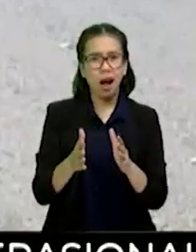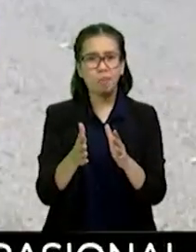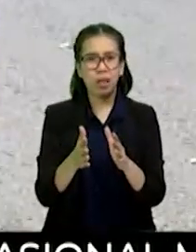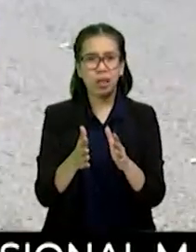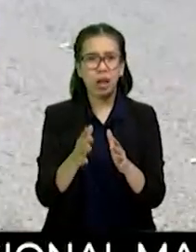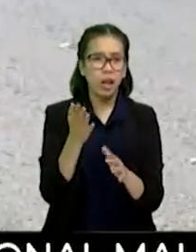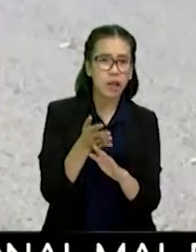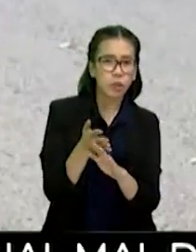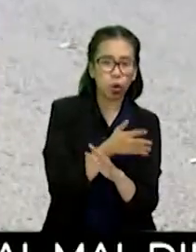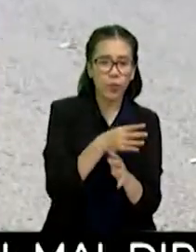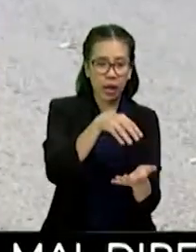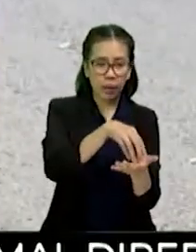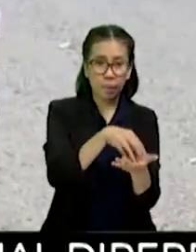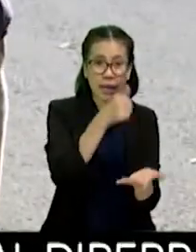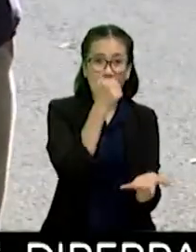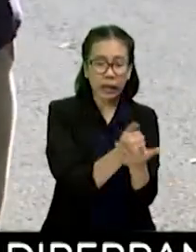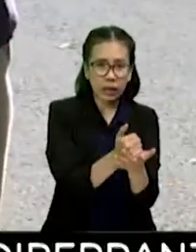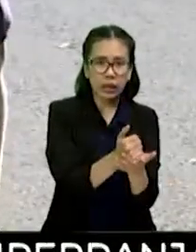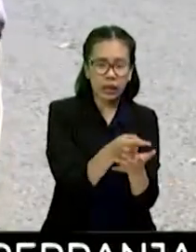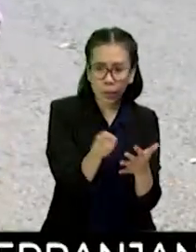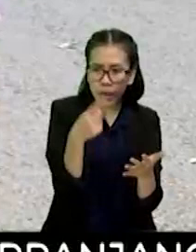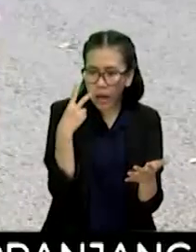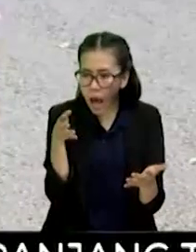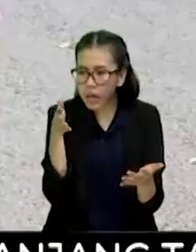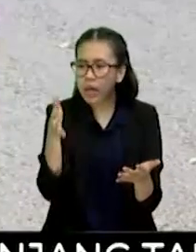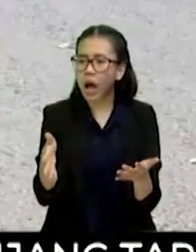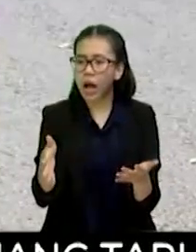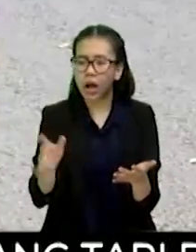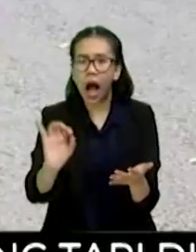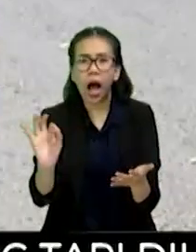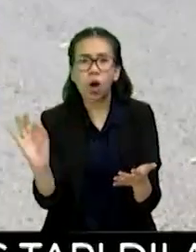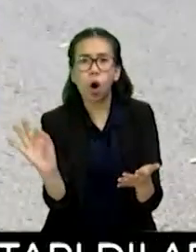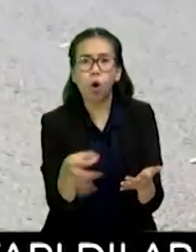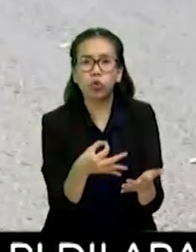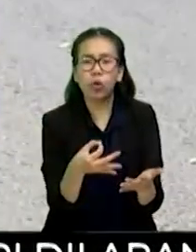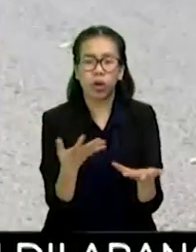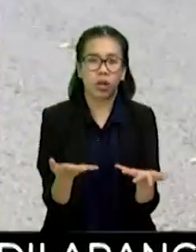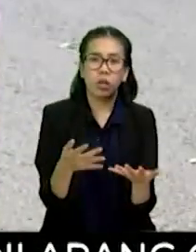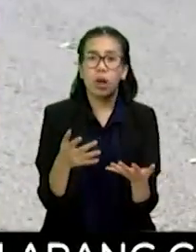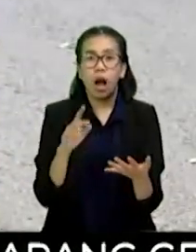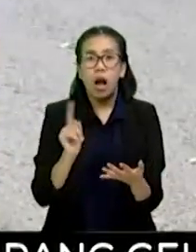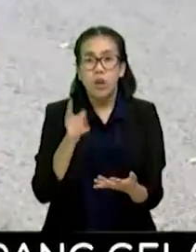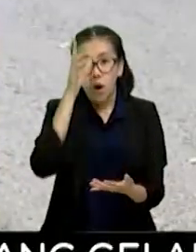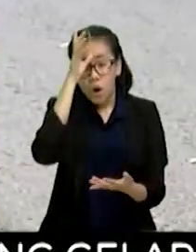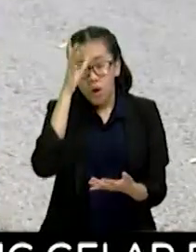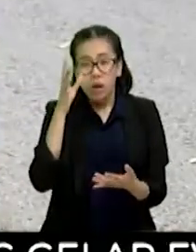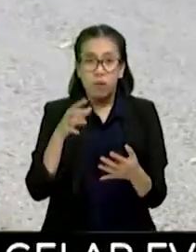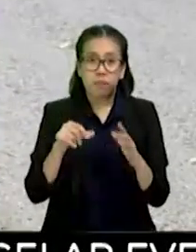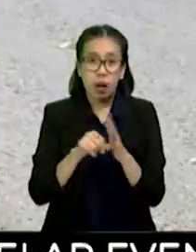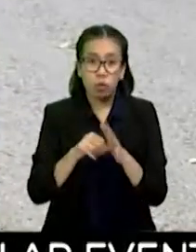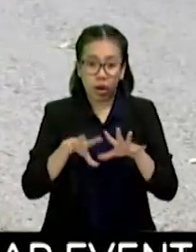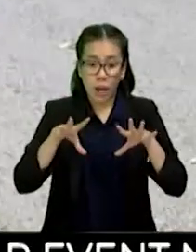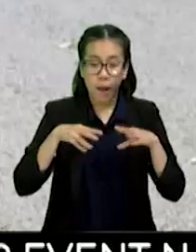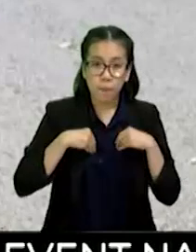bergeser dari titik alamat sebelumnya bahkan Kementerian Sosial juga menemukan penerima Bansos ASN beralamat di